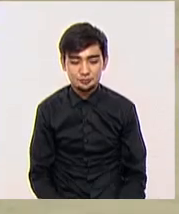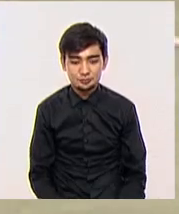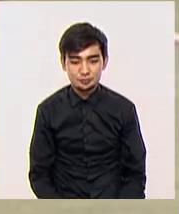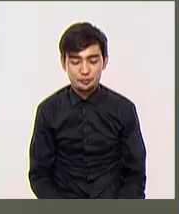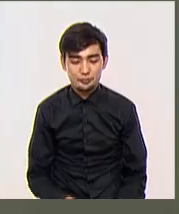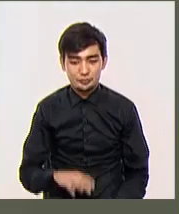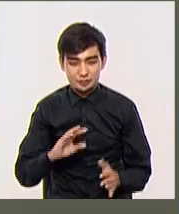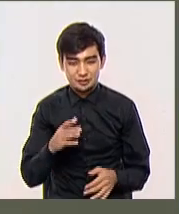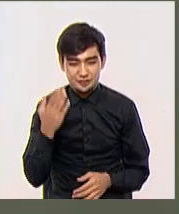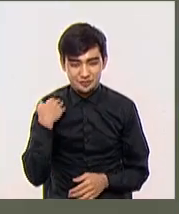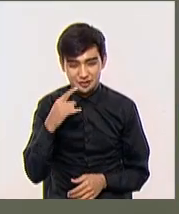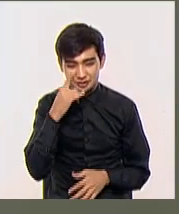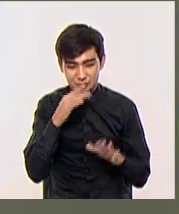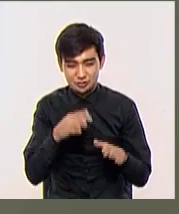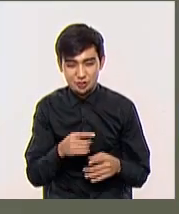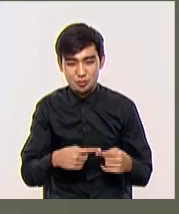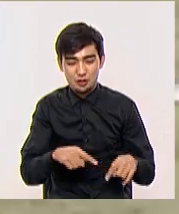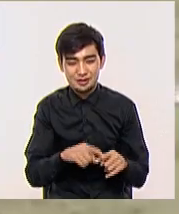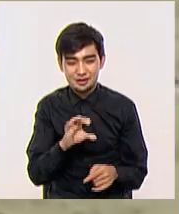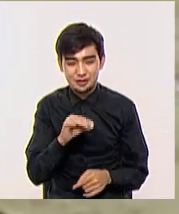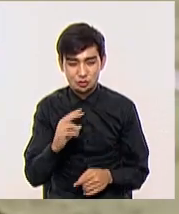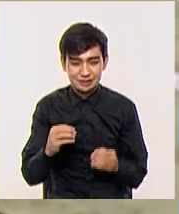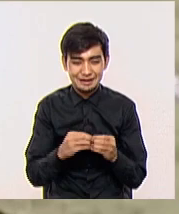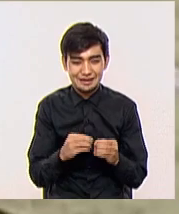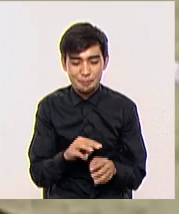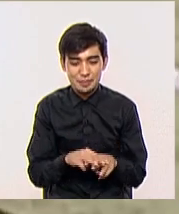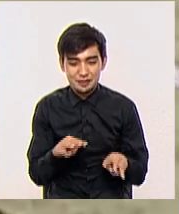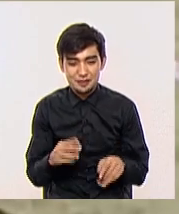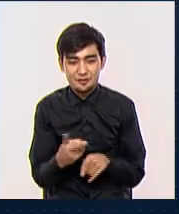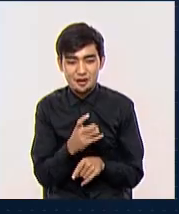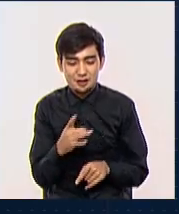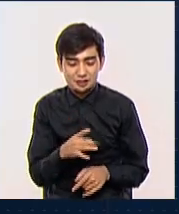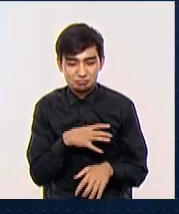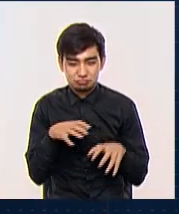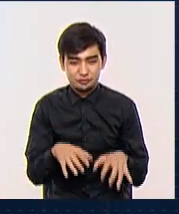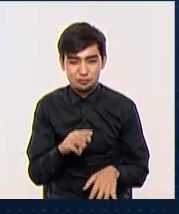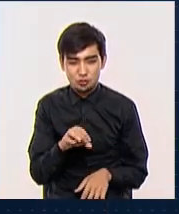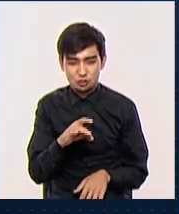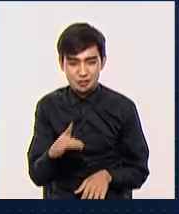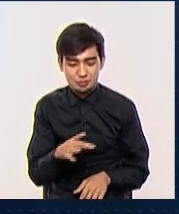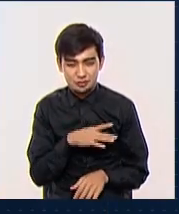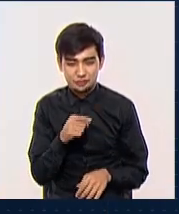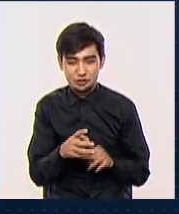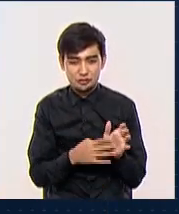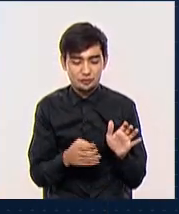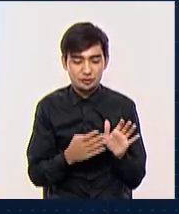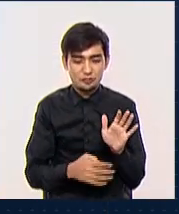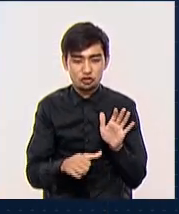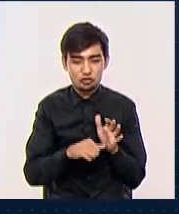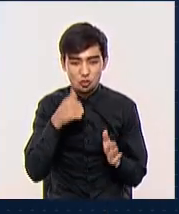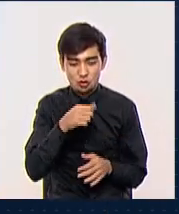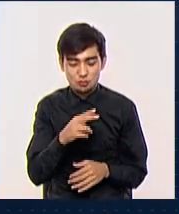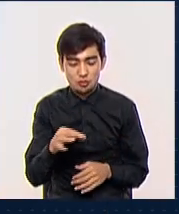В независимом Казахстане оборонный сектор возглавляли 10 министров. Дважды у руля сидел Мухтар Алтынбаев. С 1996